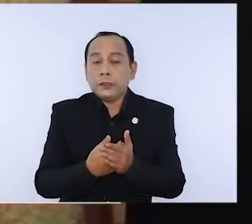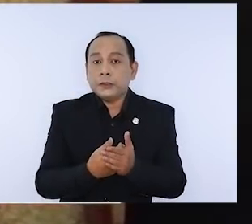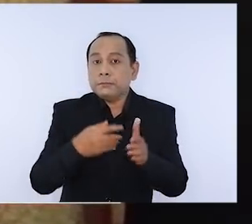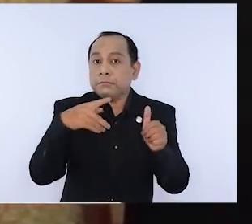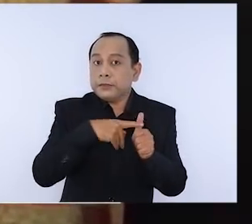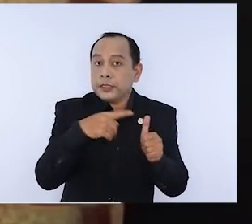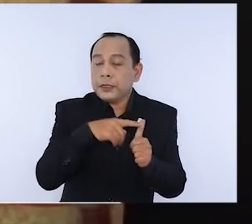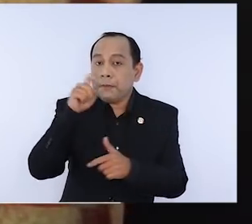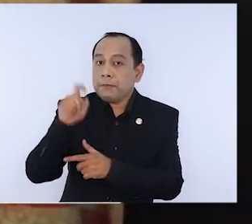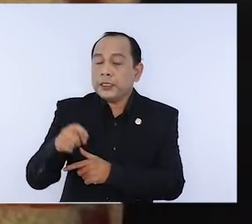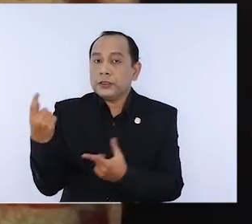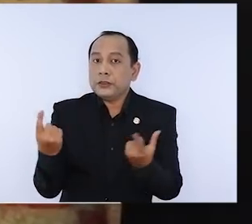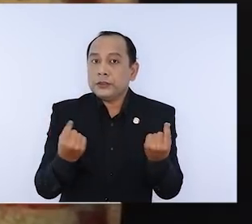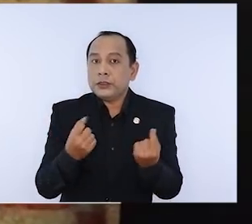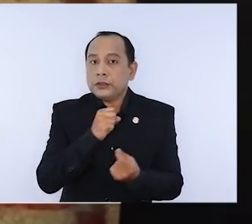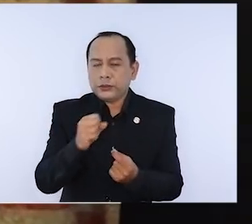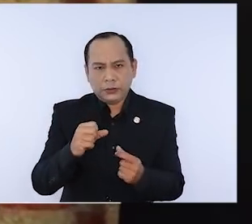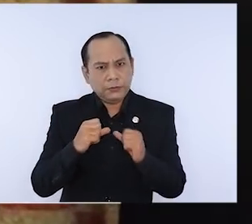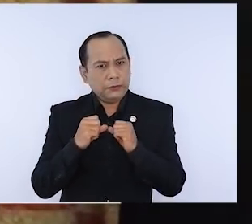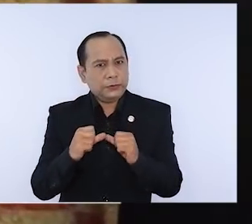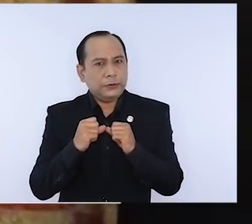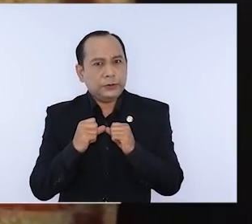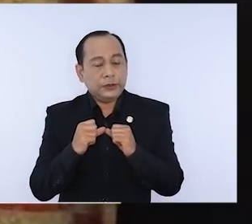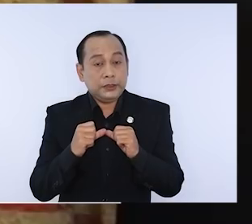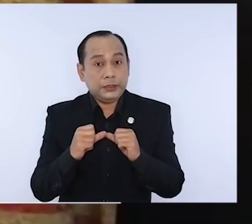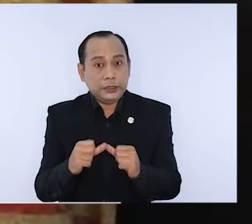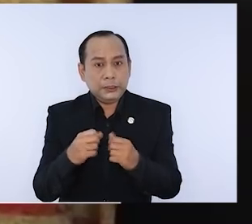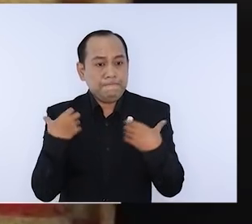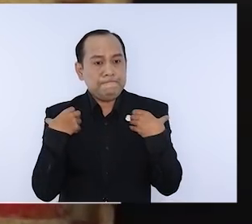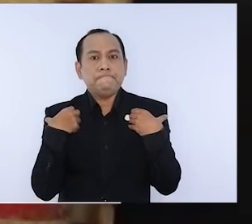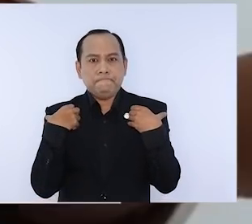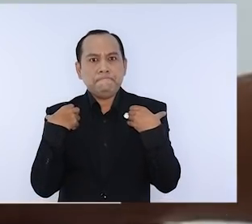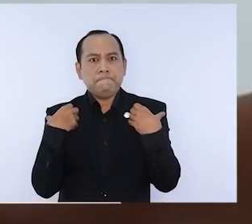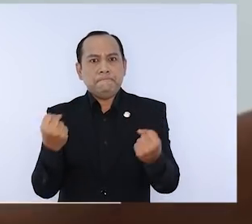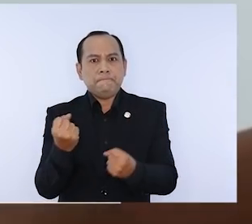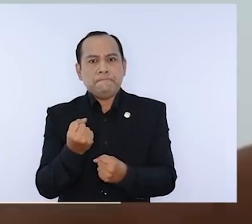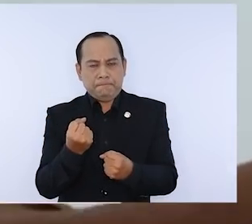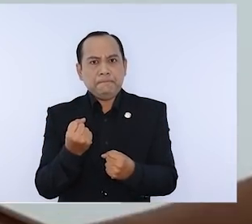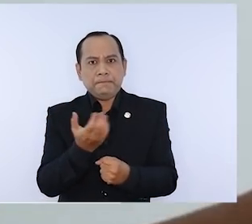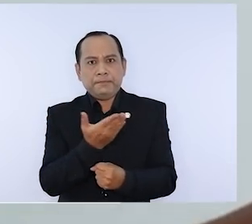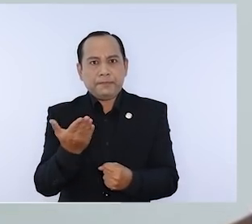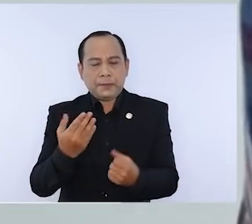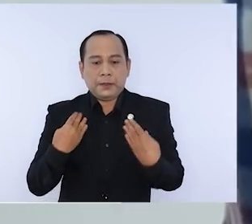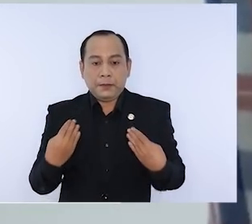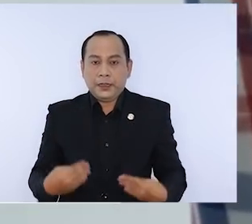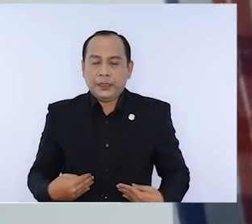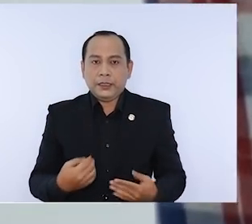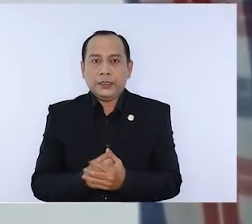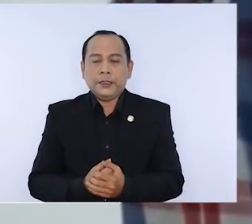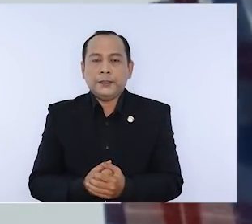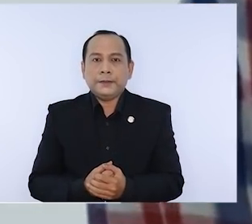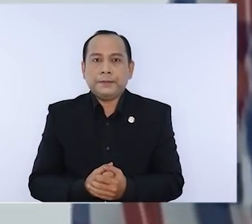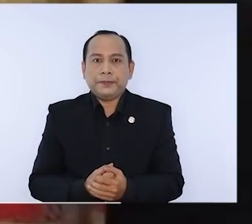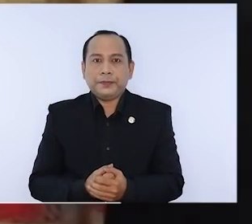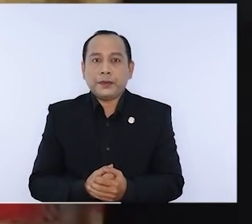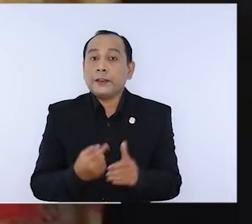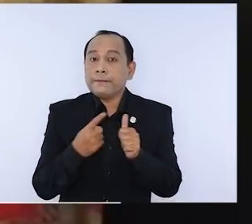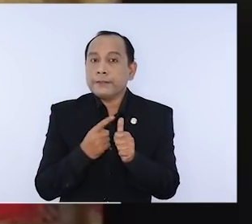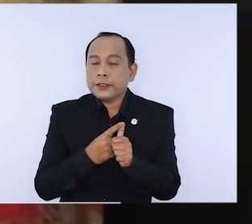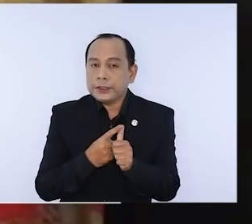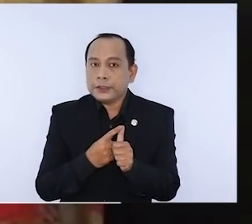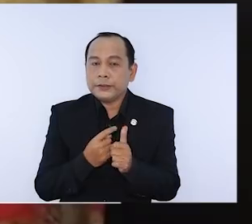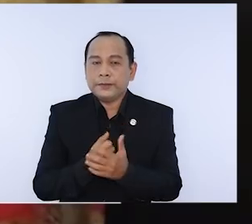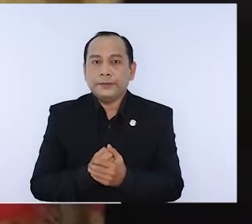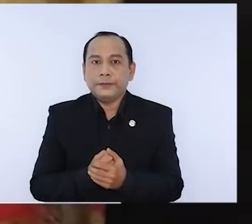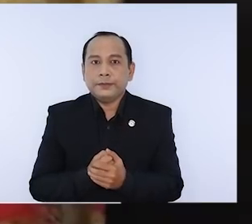pangunahing mga dapat gawin para mananatili pong malusog at malakas ang ating pangangatawang laman ay una po